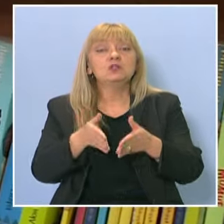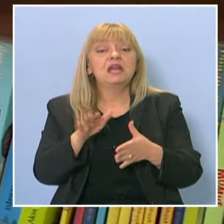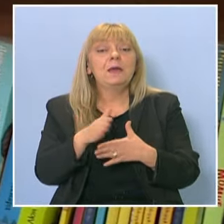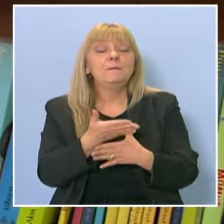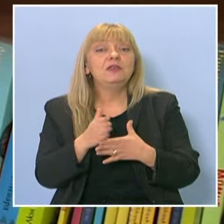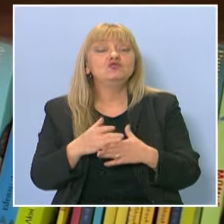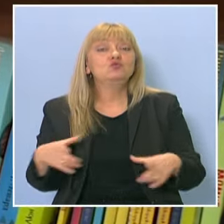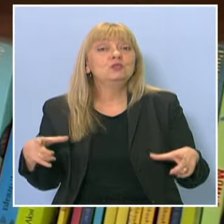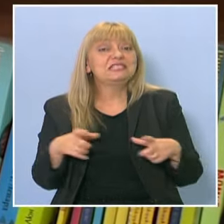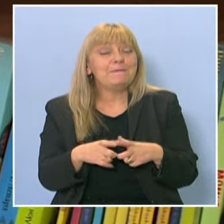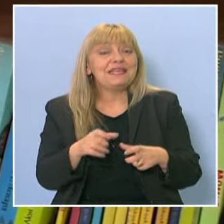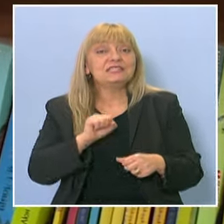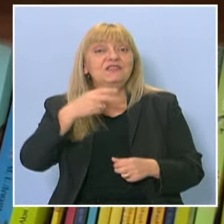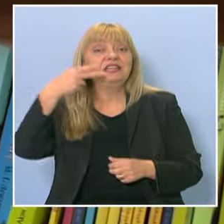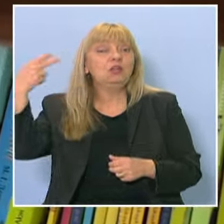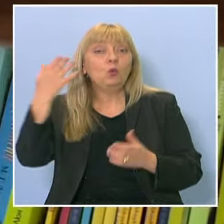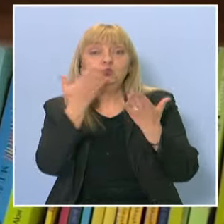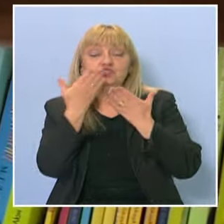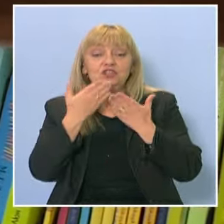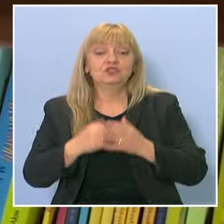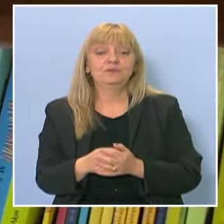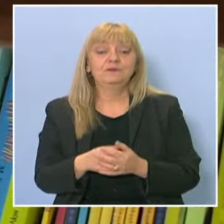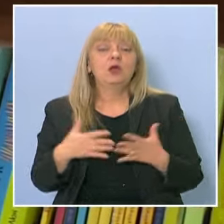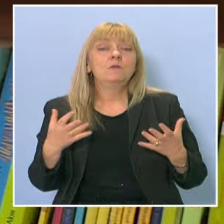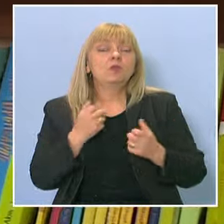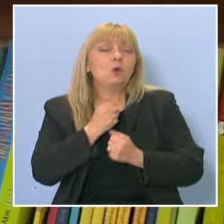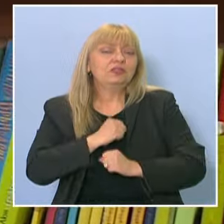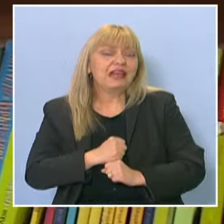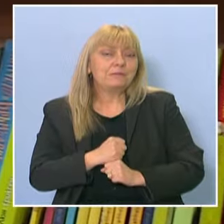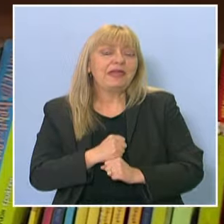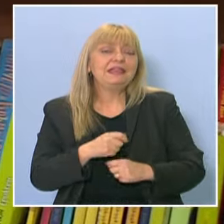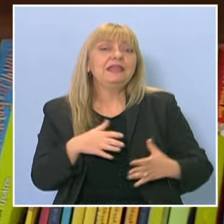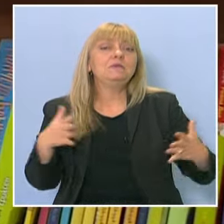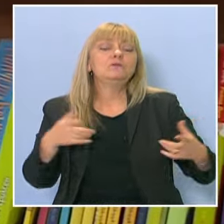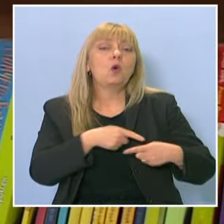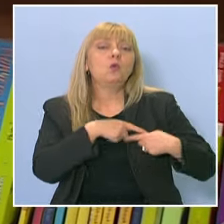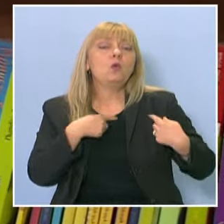С много търпение, с много любов. Тази работа се работи с голямо сърце.